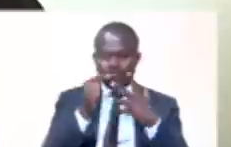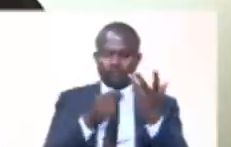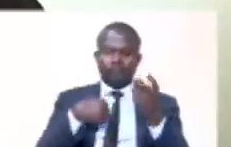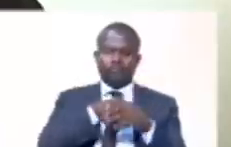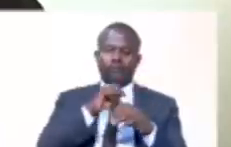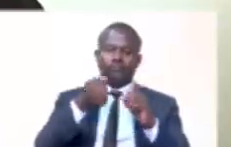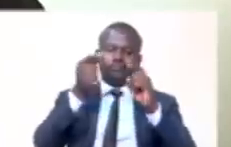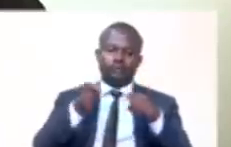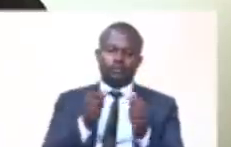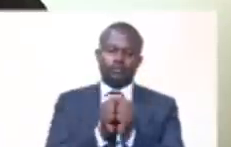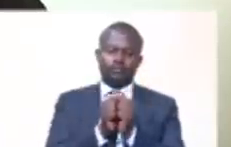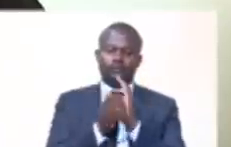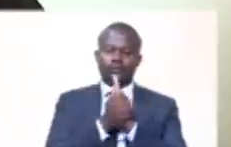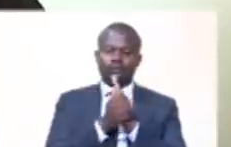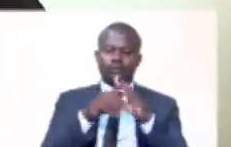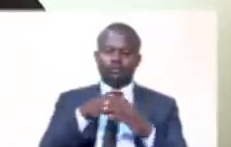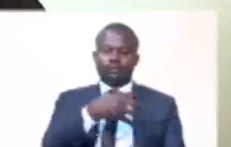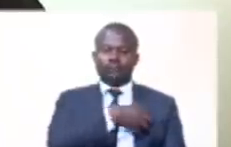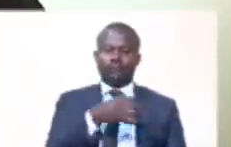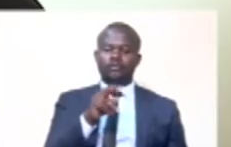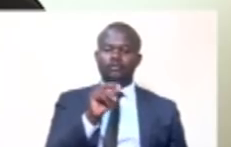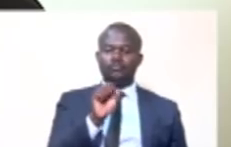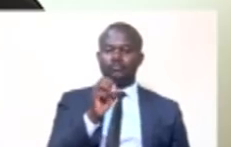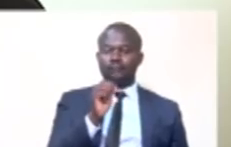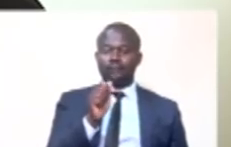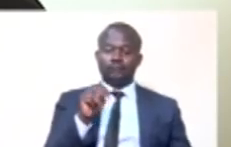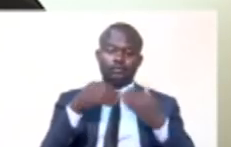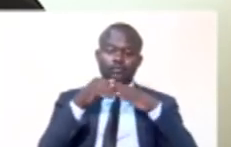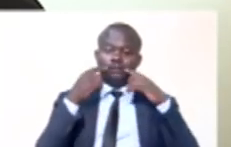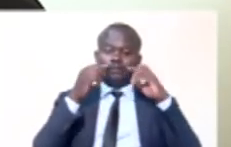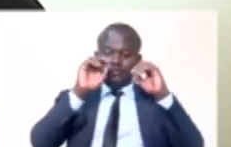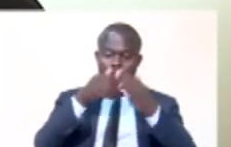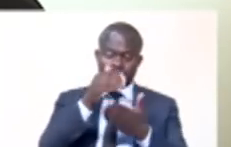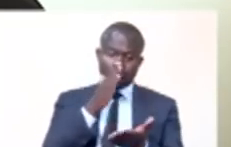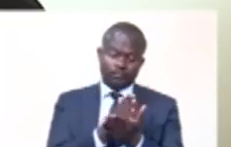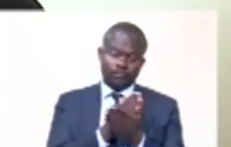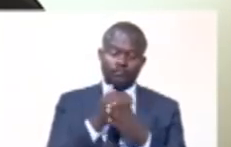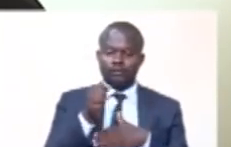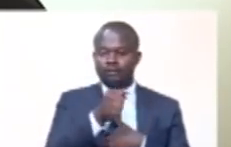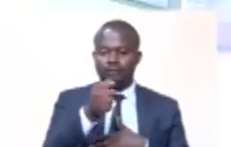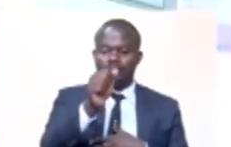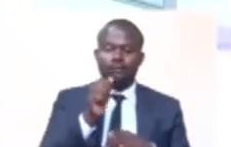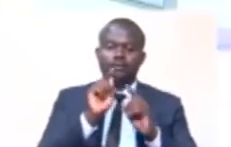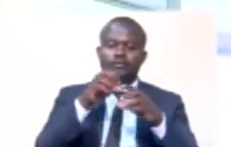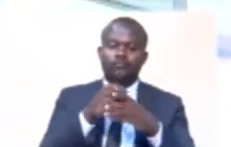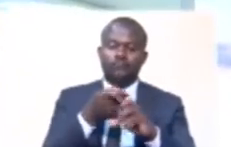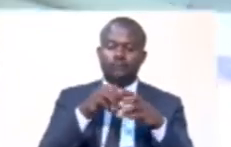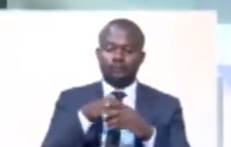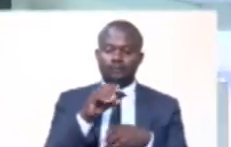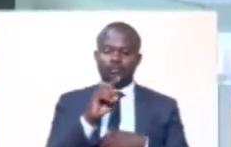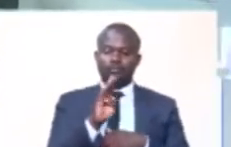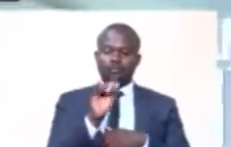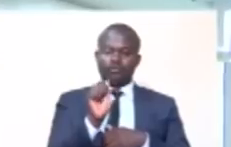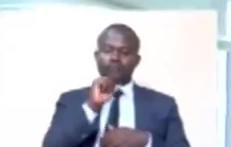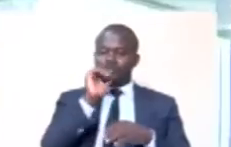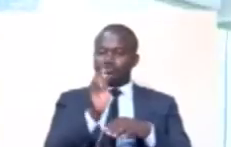bikugereho impuguke mu by'ubukungu Nsanzimana Bernard avuga ko kuba hasubitswe ingendo zijya cyangwa zivi Dubai bidakuraho ko